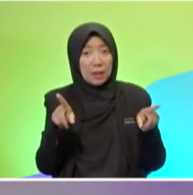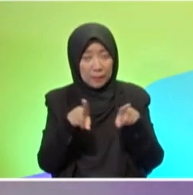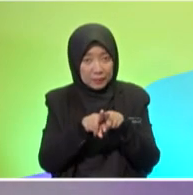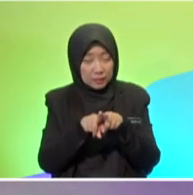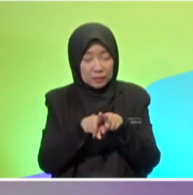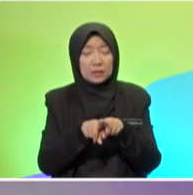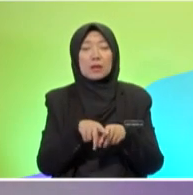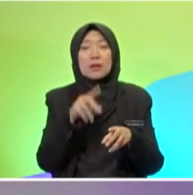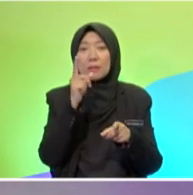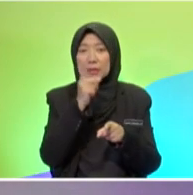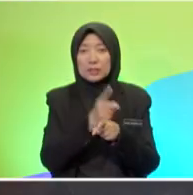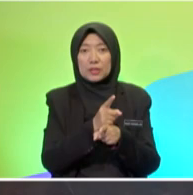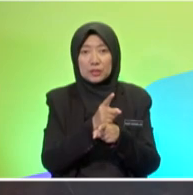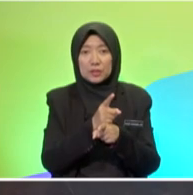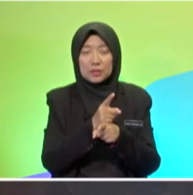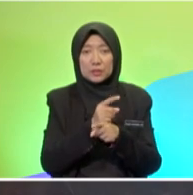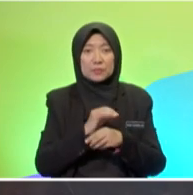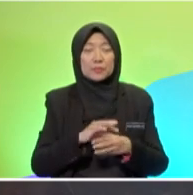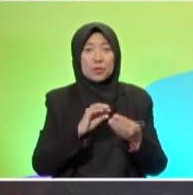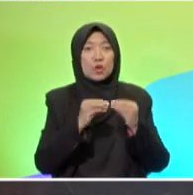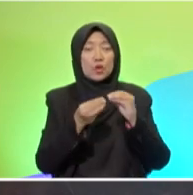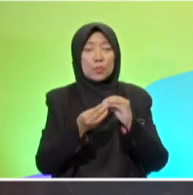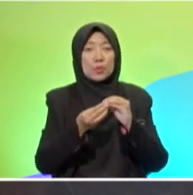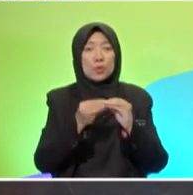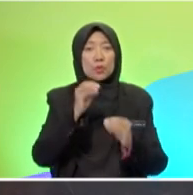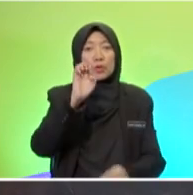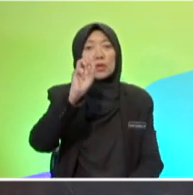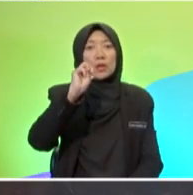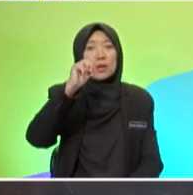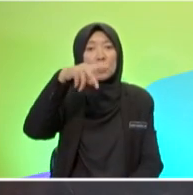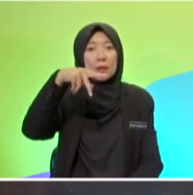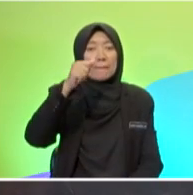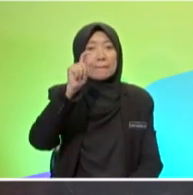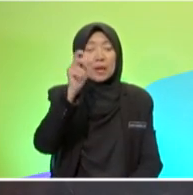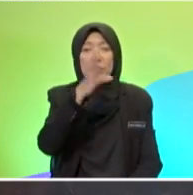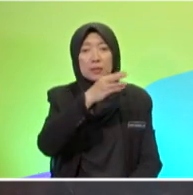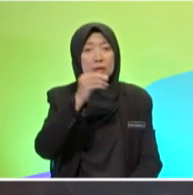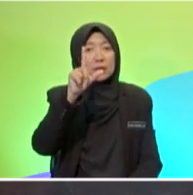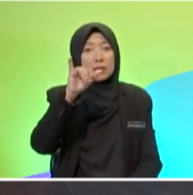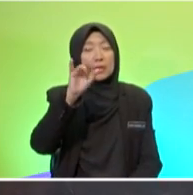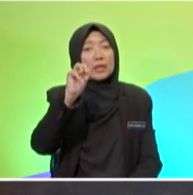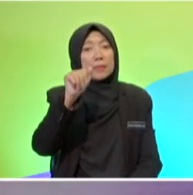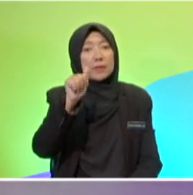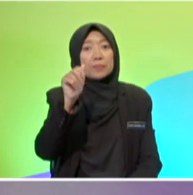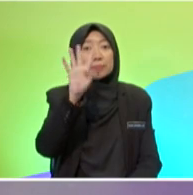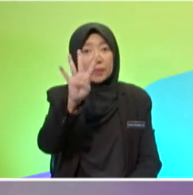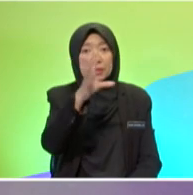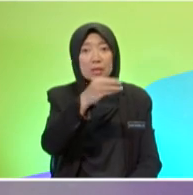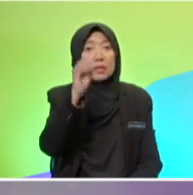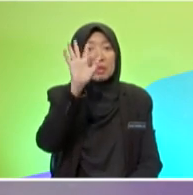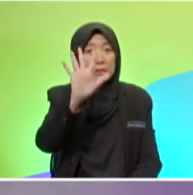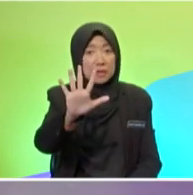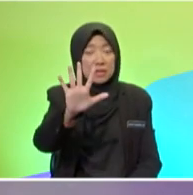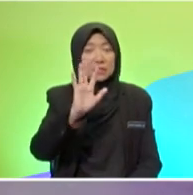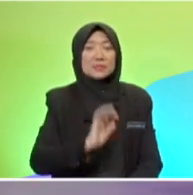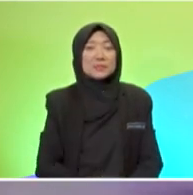Sama, betul. Nombor tiga. Okey, seterusnya nombor empat dan nombor lima lah. Ambil sekali. Nombor empat dan nombor lima. Mira